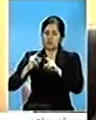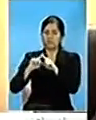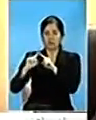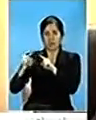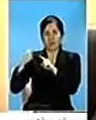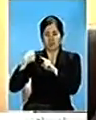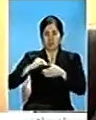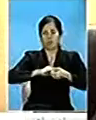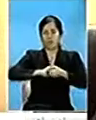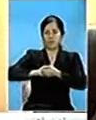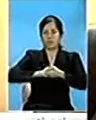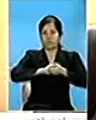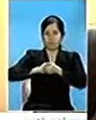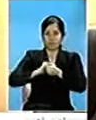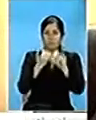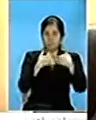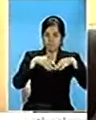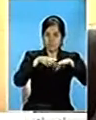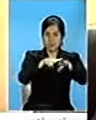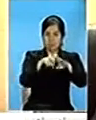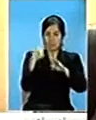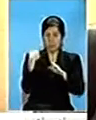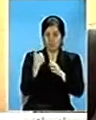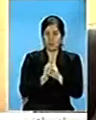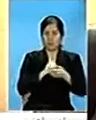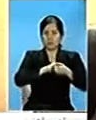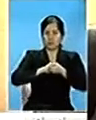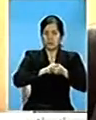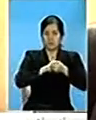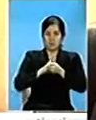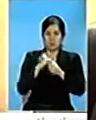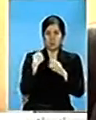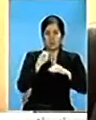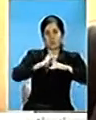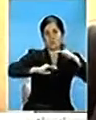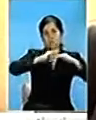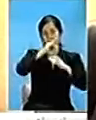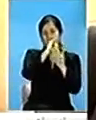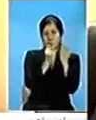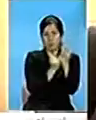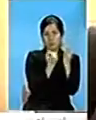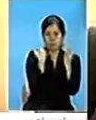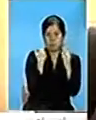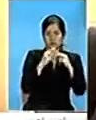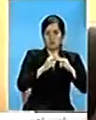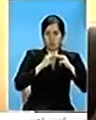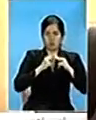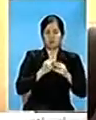างๆทุกฝ่ายได้มาประสานความร่วมมือกันเพื่อจะพัฒนาจังหวัดโดยการออกแบบจังหวัดเ